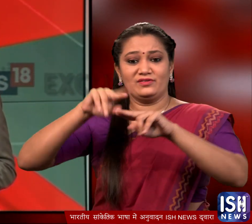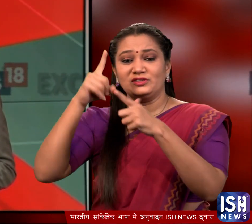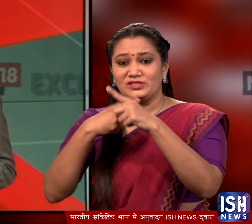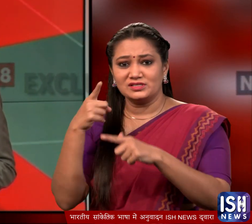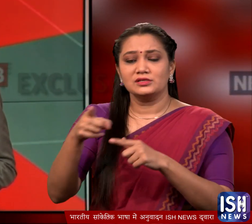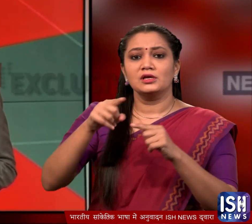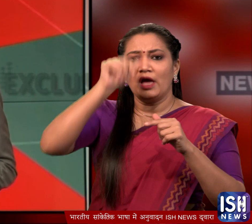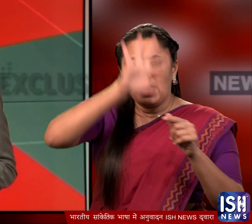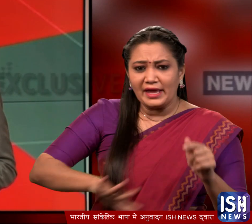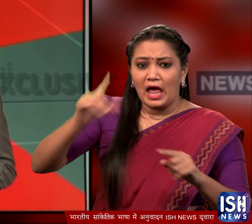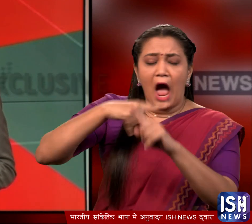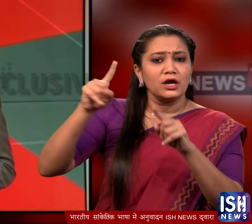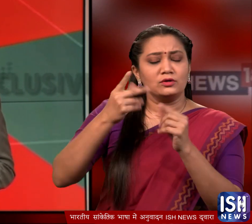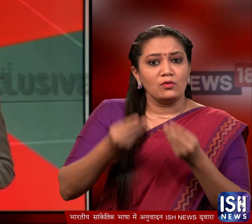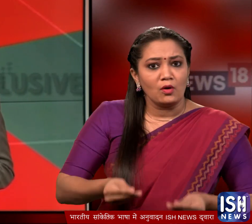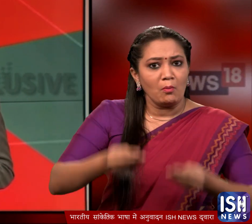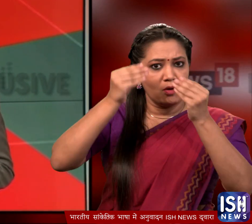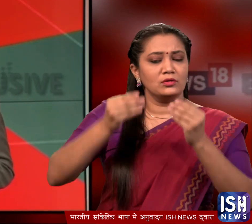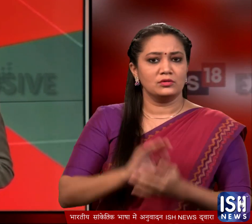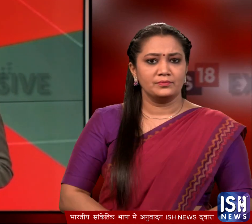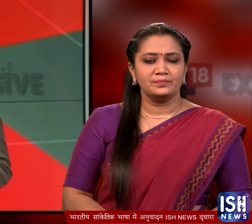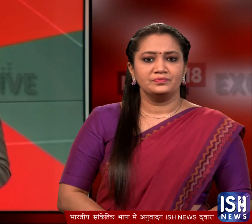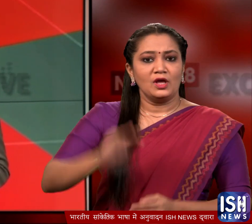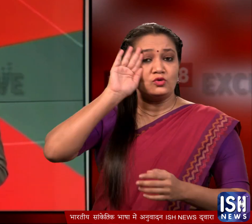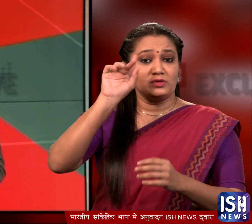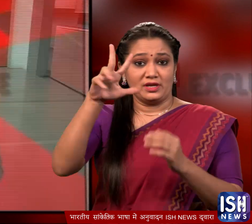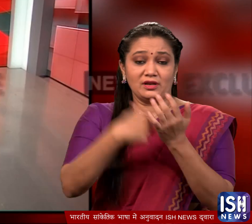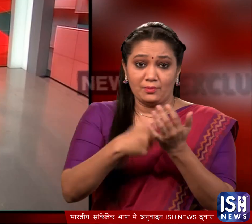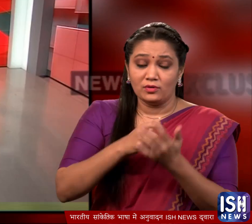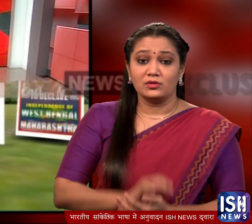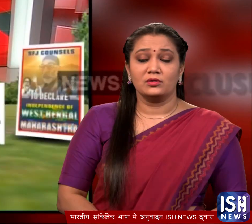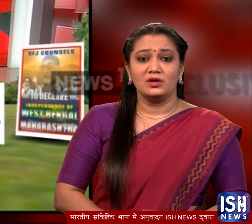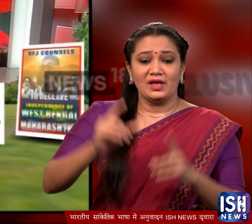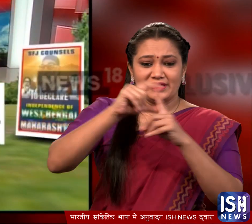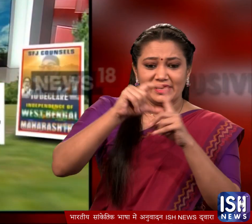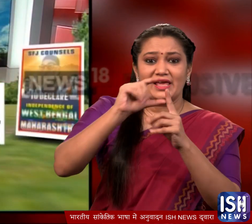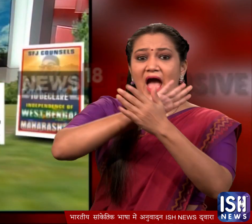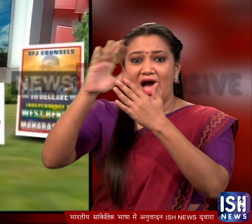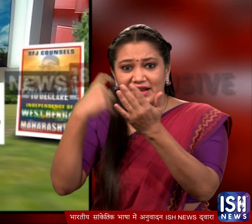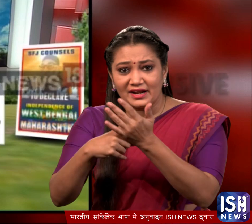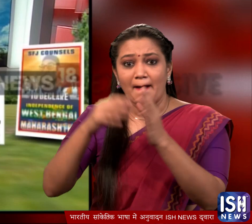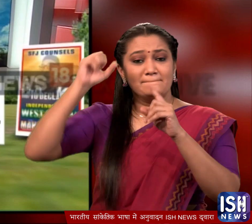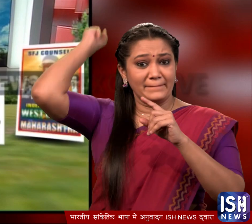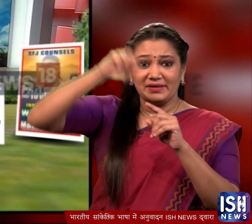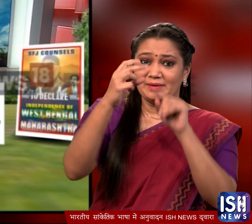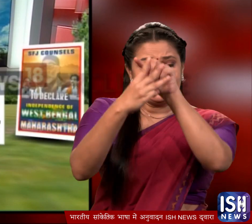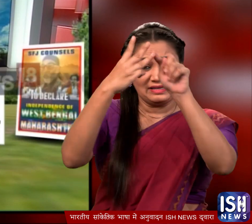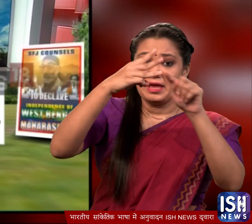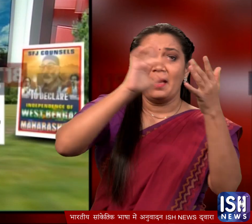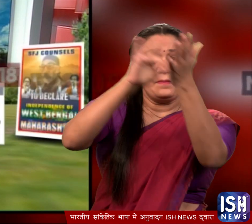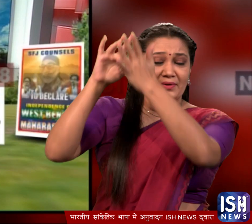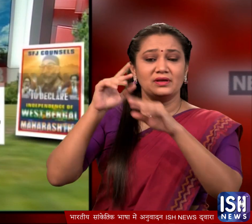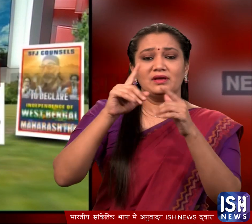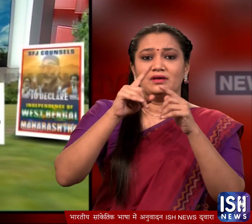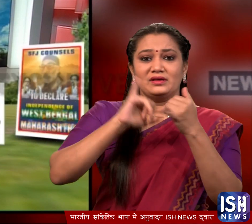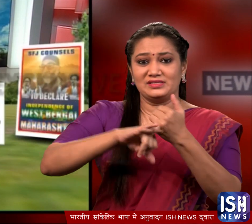का भारत विरोधी एजेंडा एक बार फिर सामने आया। न्यूज़ 18 के शंकर आनंद की रिपोर्ट है कि दिल्ली, हरियाणा और पंजाब में अपने पैर पसारने में जुटा